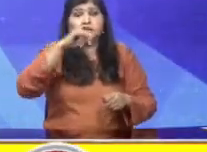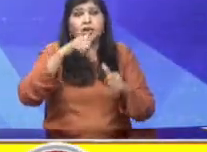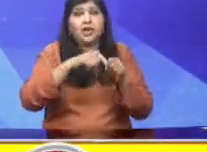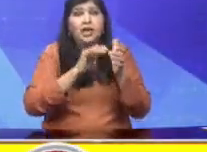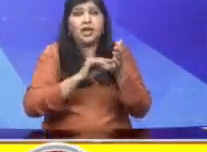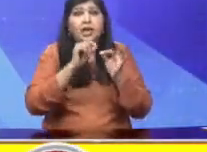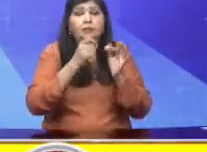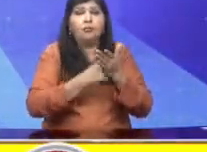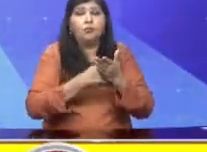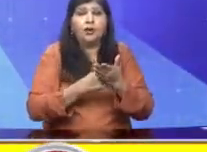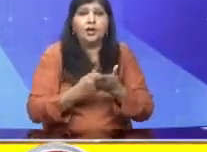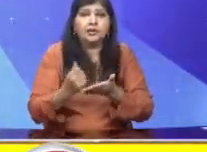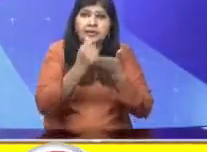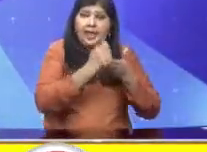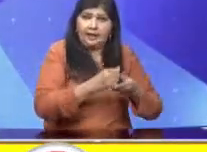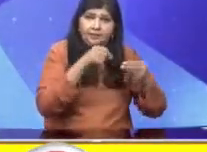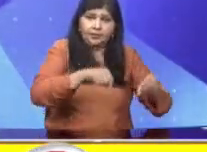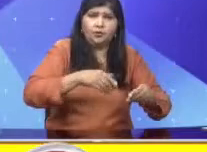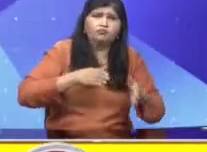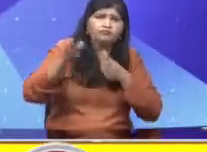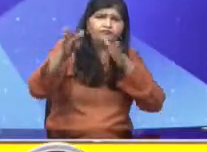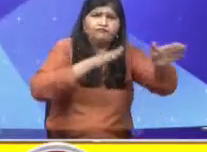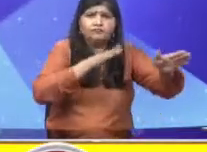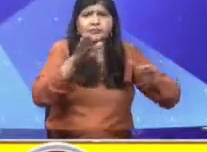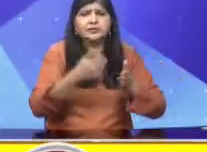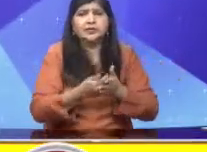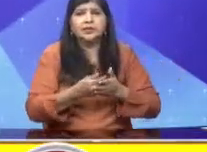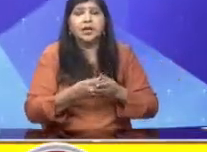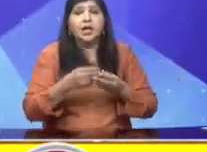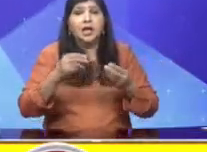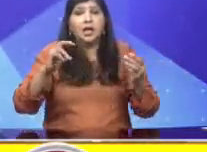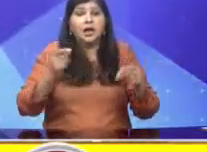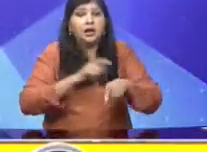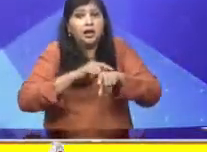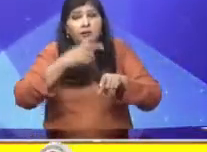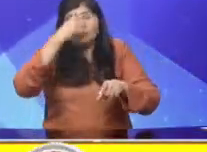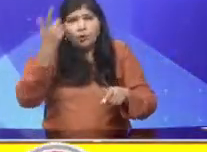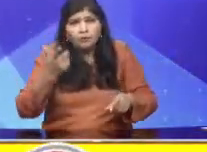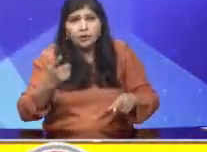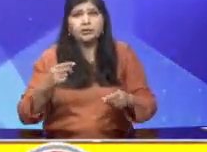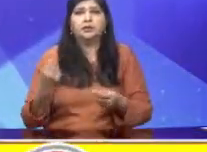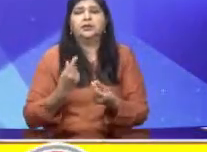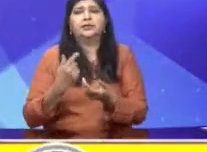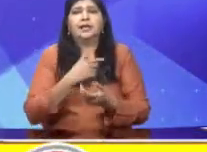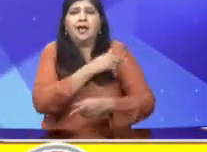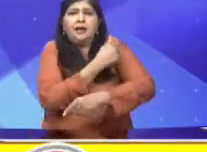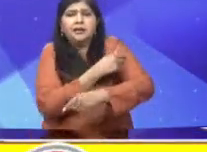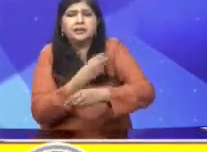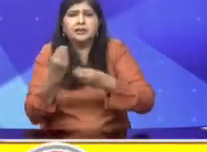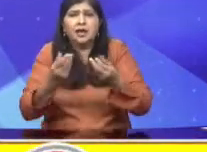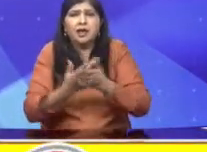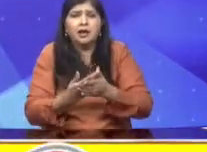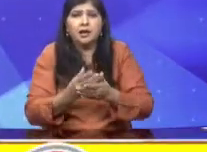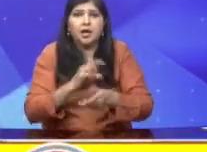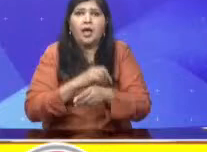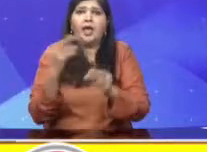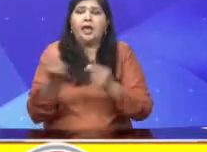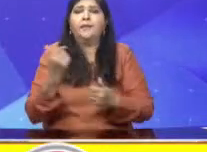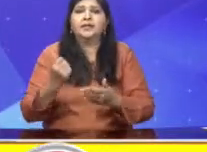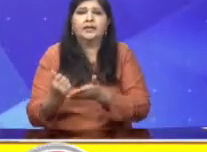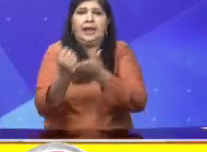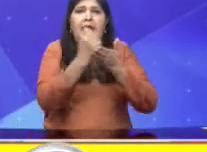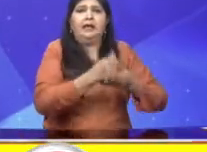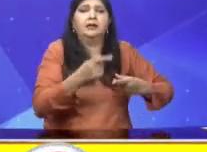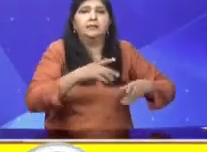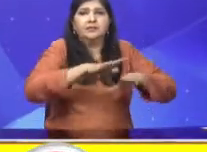सिवारत हैं और दूर दराज के हिस्सों में इमर्जन्सी के समय मरीजों के काम आ रही हैं। एमबूरेक्स में